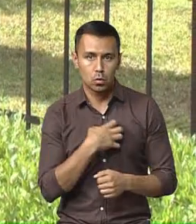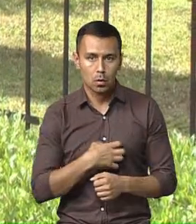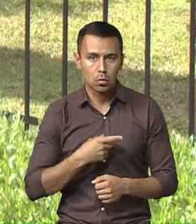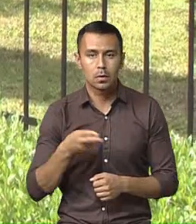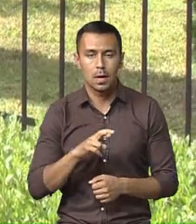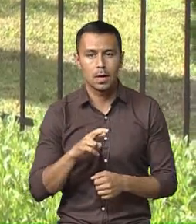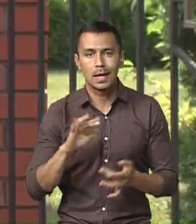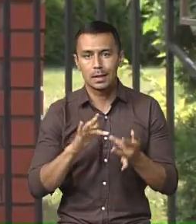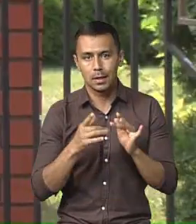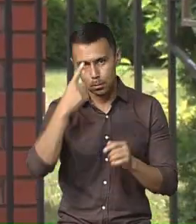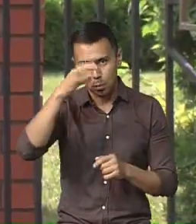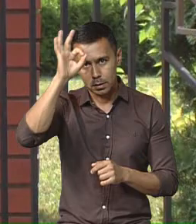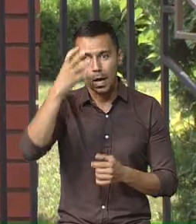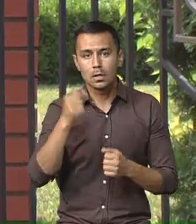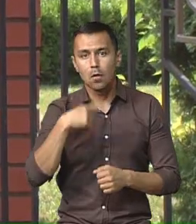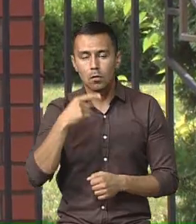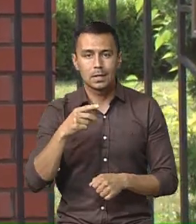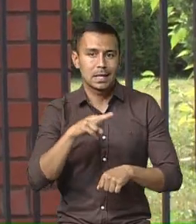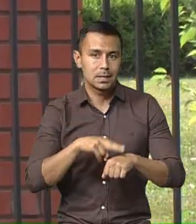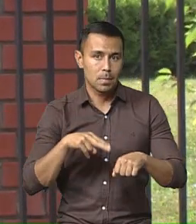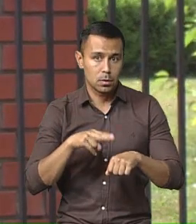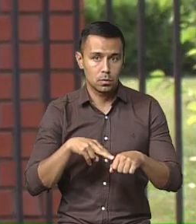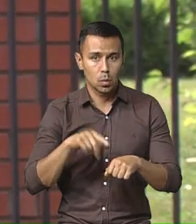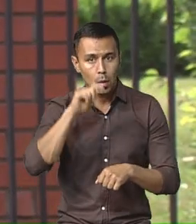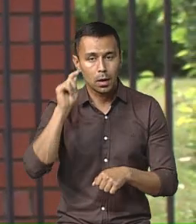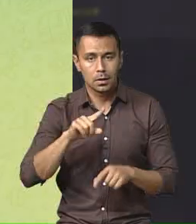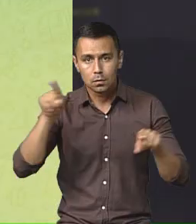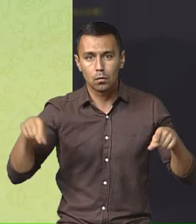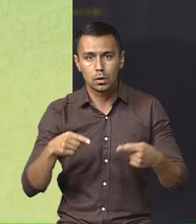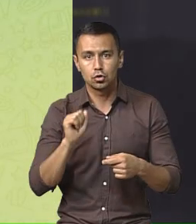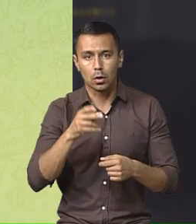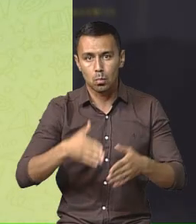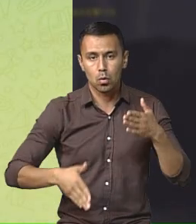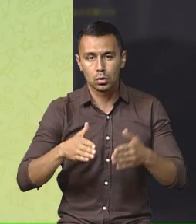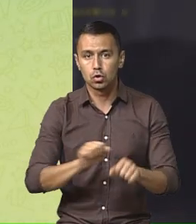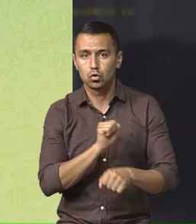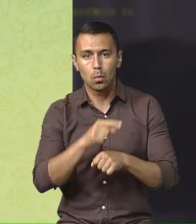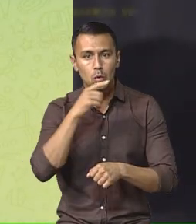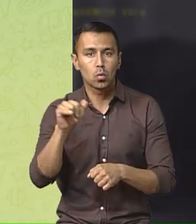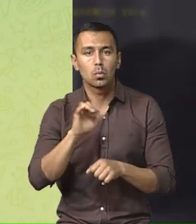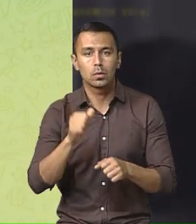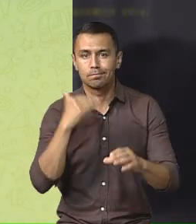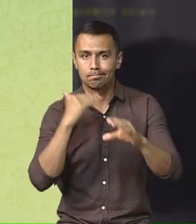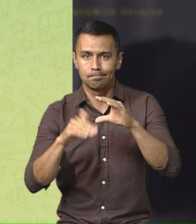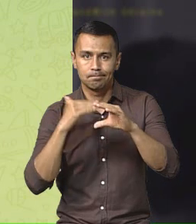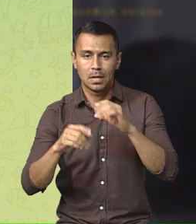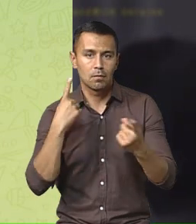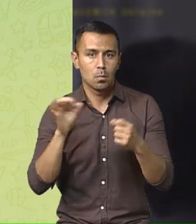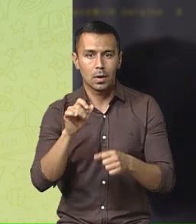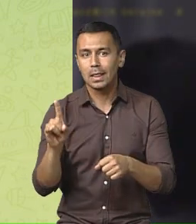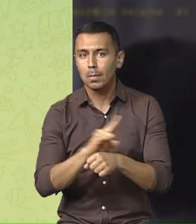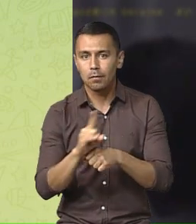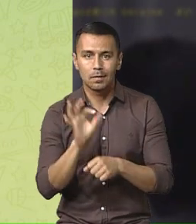для кіберполіції. А ще, каже інспектор кіберполіції України, створила чат-бот «Stop Russia», куди можна відправляти інформацію про